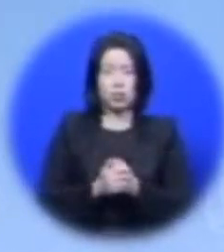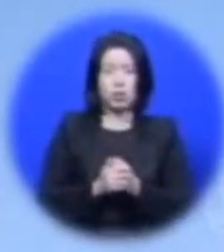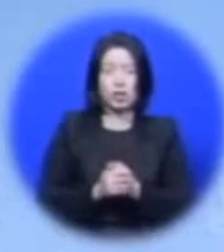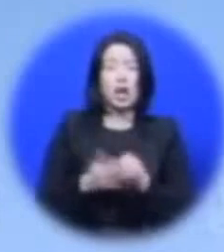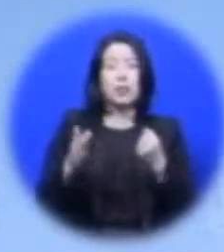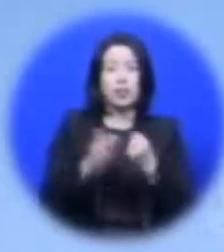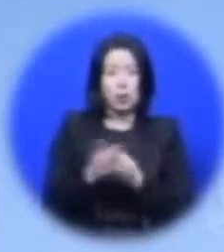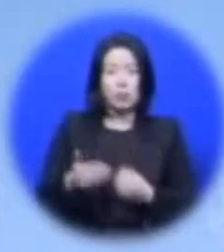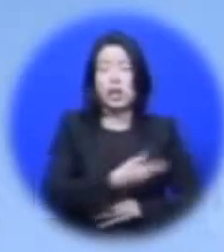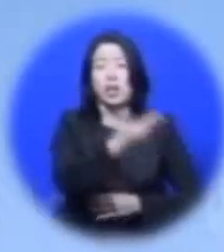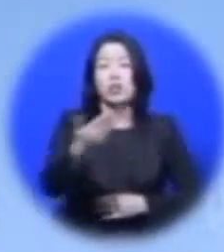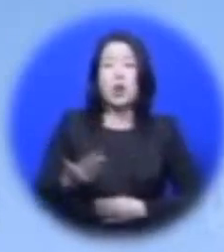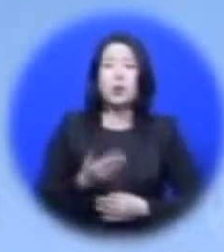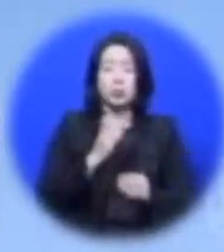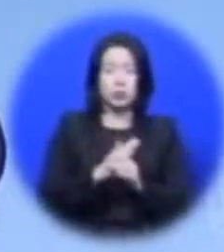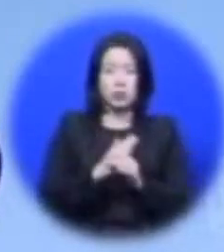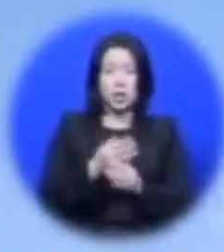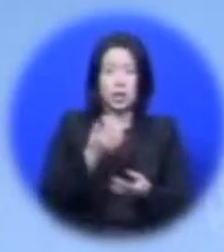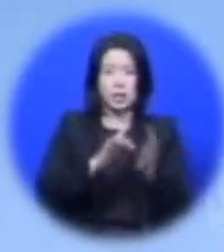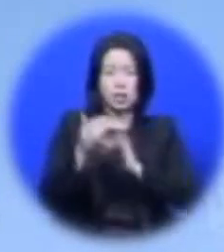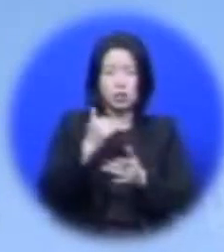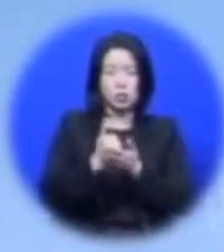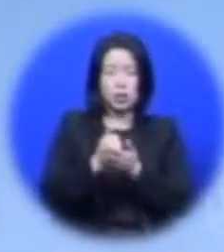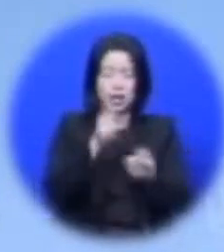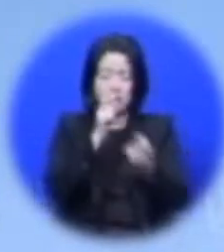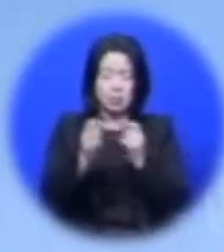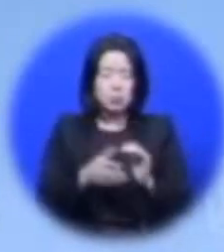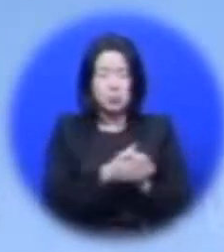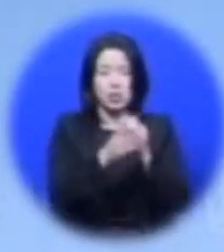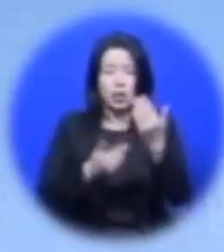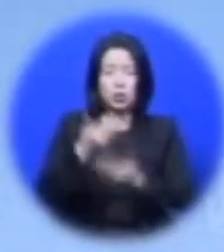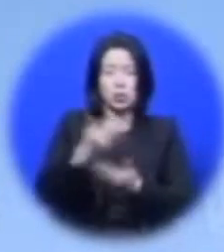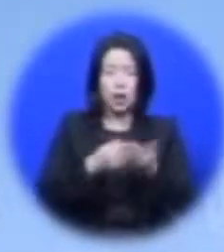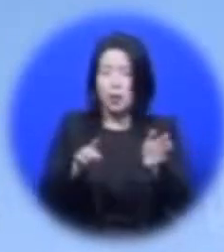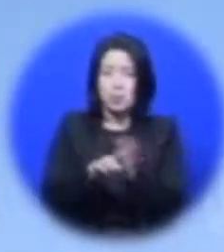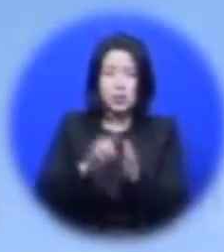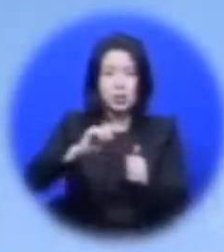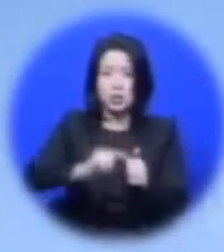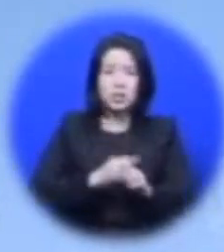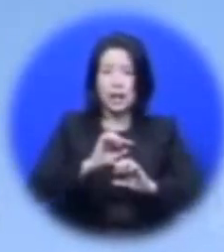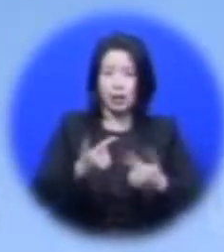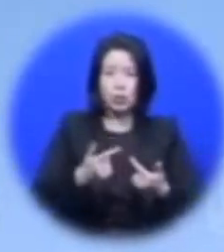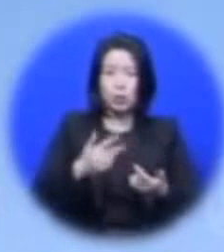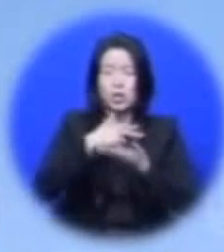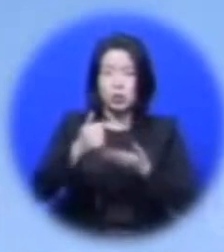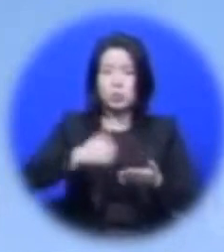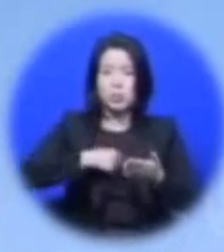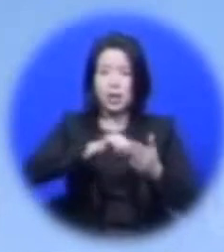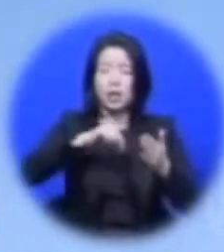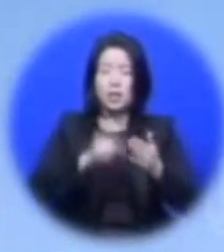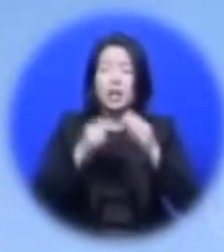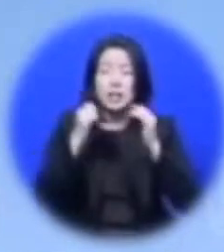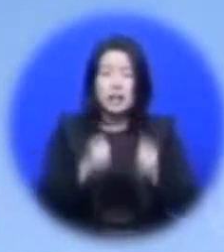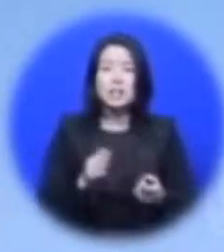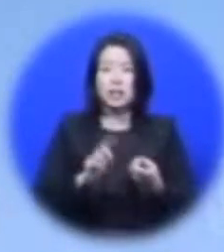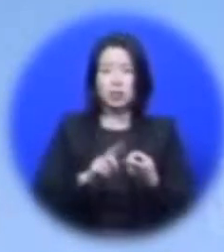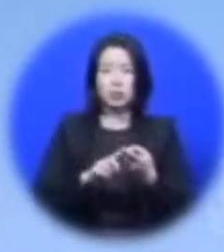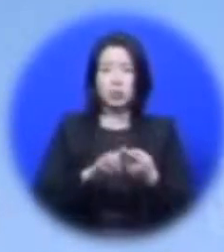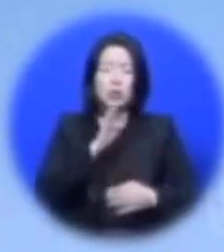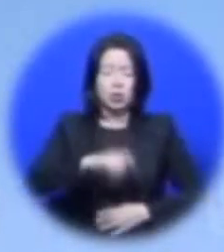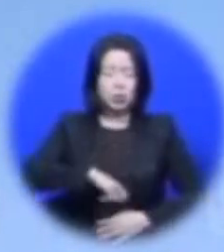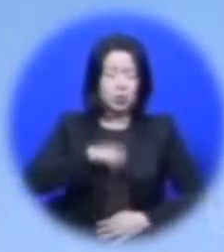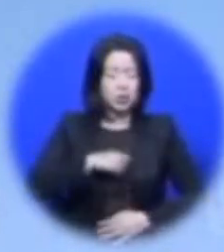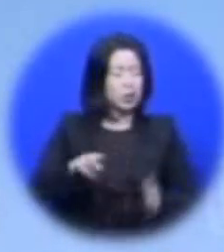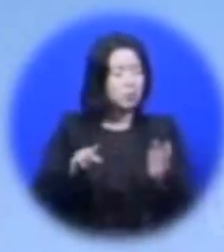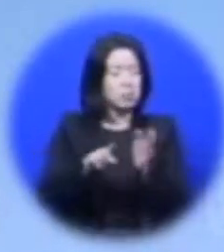그러므로 여러분 중에 예수님과 친밀한 교제가 나는 안 믿어지고 주님이 내 안에 계시다는 것도 솔직히 너무 안